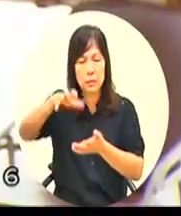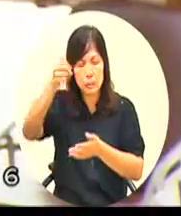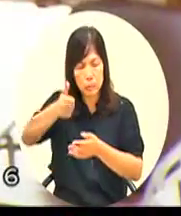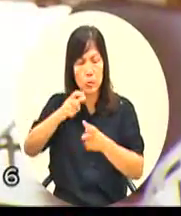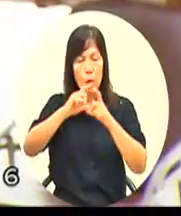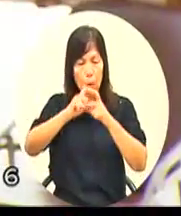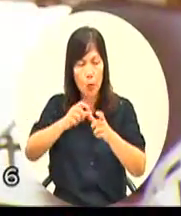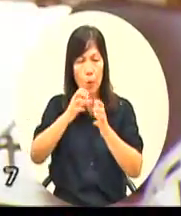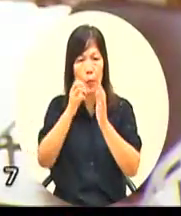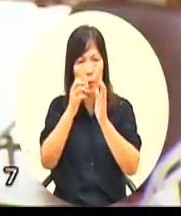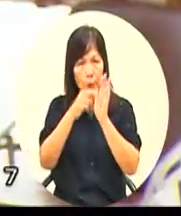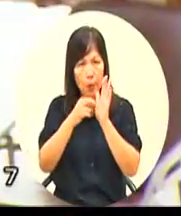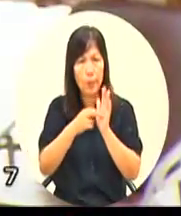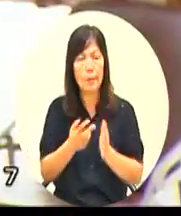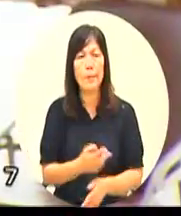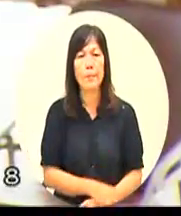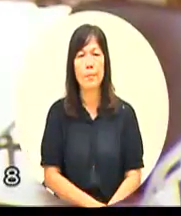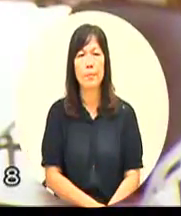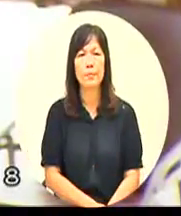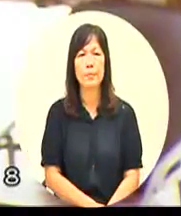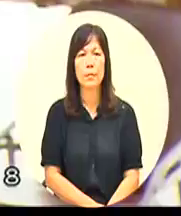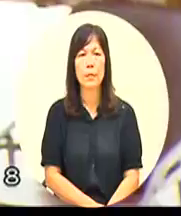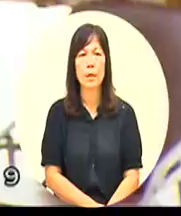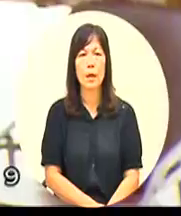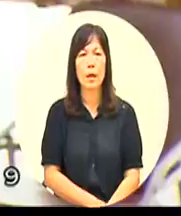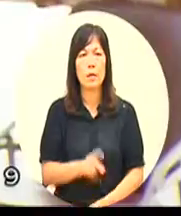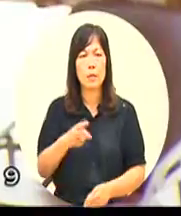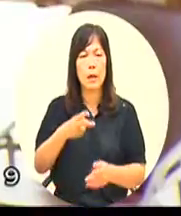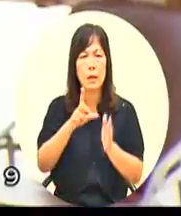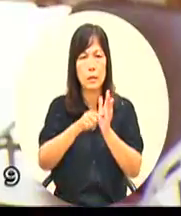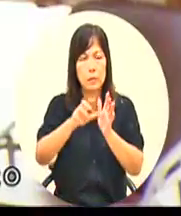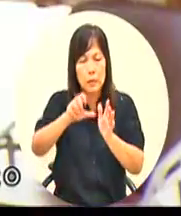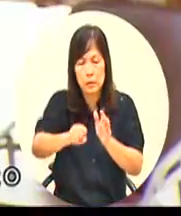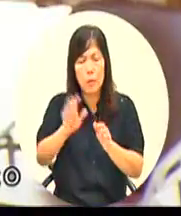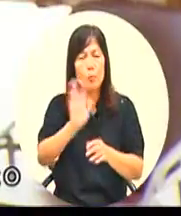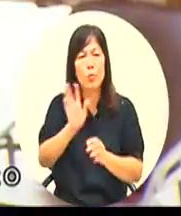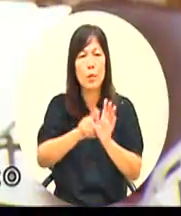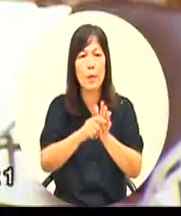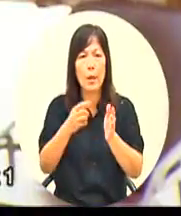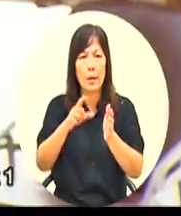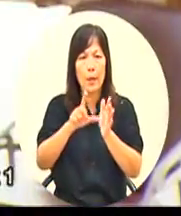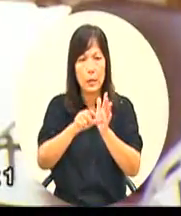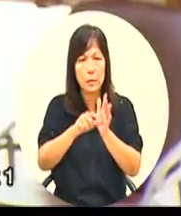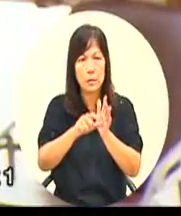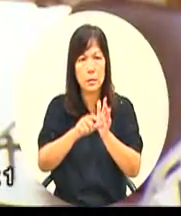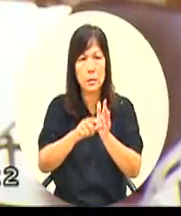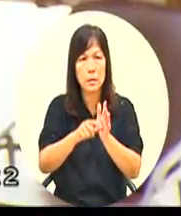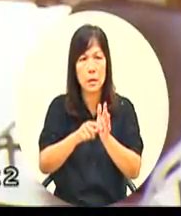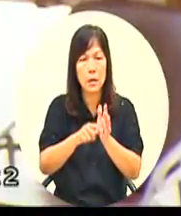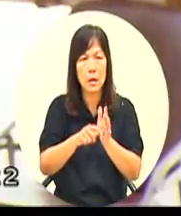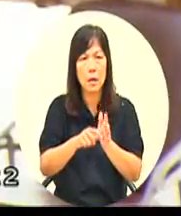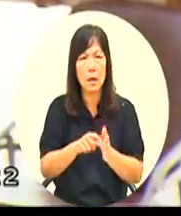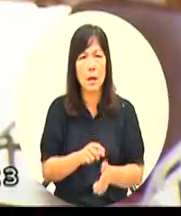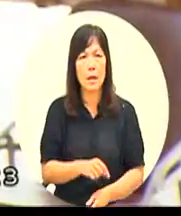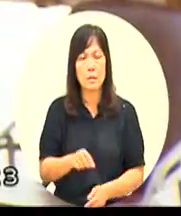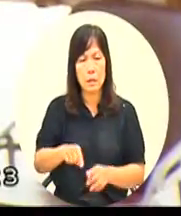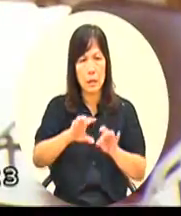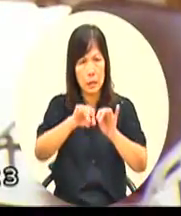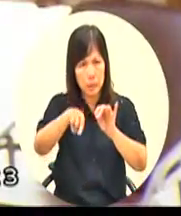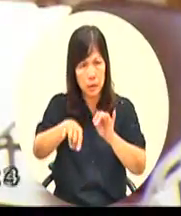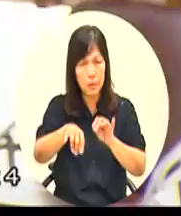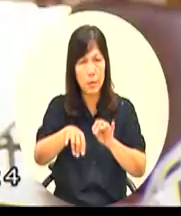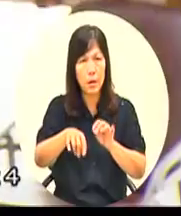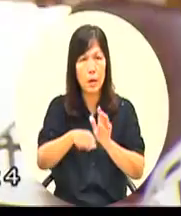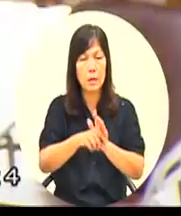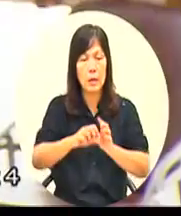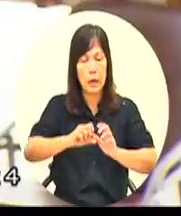局长来帮我回应一下，那我也不要占用大家太多的时间，我把我的时间那这个地方我希望说